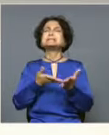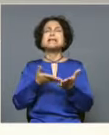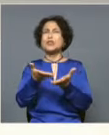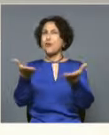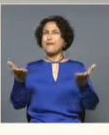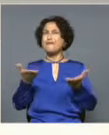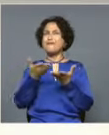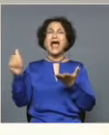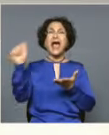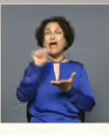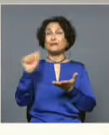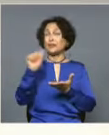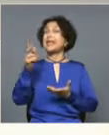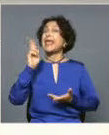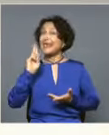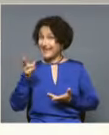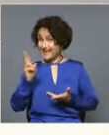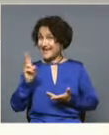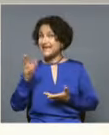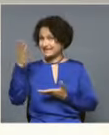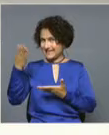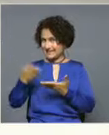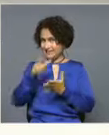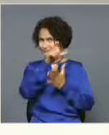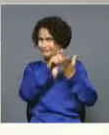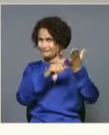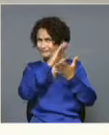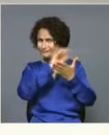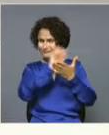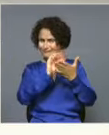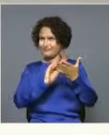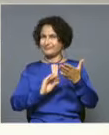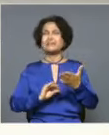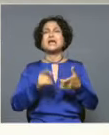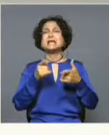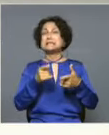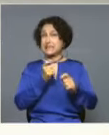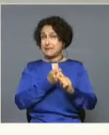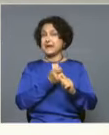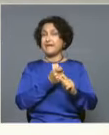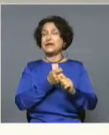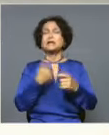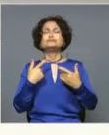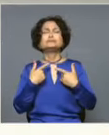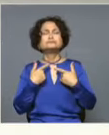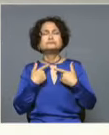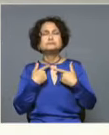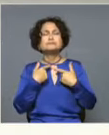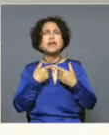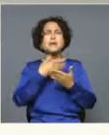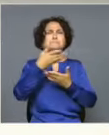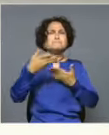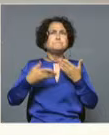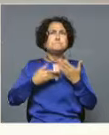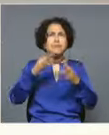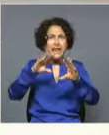на кирилската азбука са създали такива. Приемствено с глаголицата можем да открием много